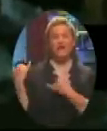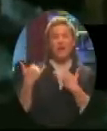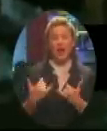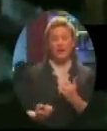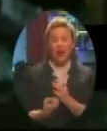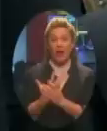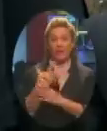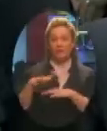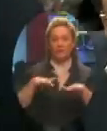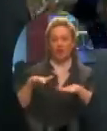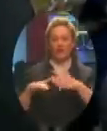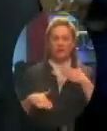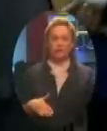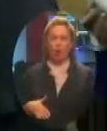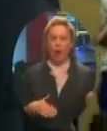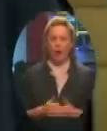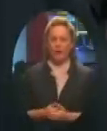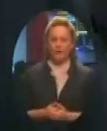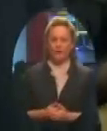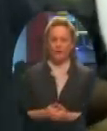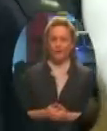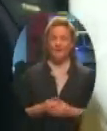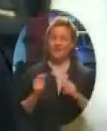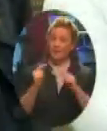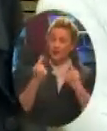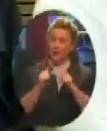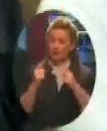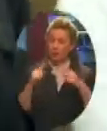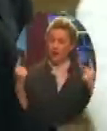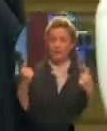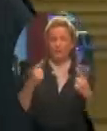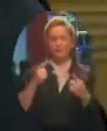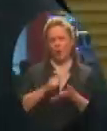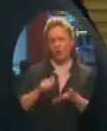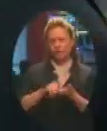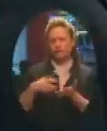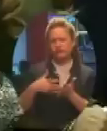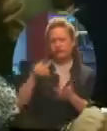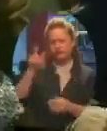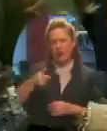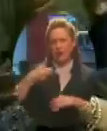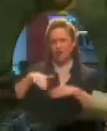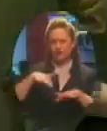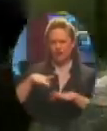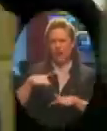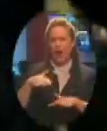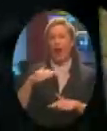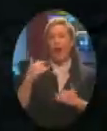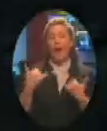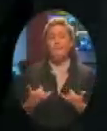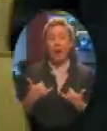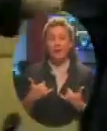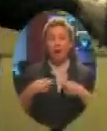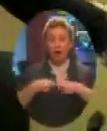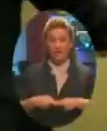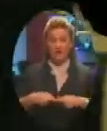של ממשלת שמאל. בשונה ממקרים שונים בהם מתפרסמים על ראש הממשלה תחקירים לא מחמיאים בתקשורת, הפעם חברי סיעת הליכוד לא